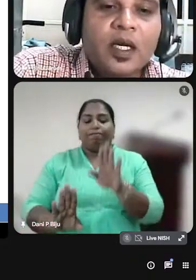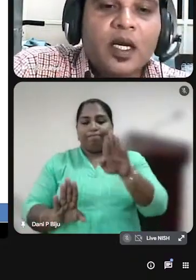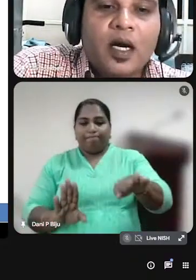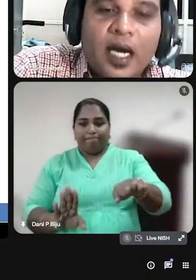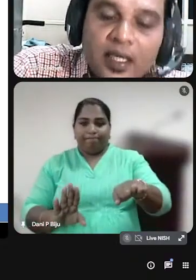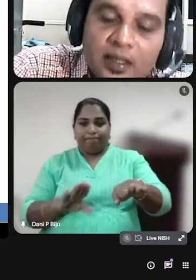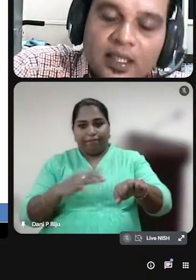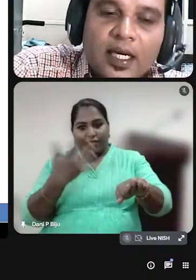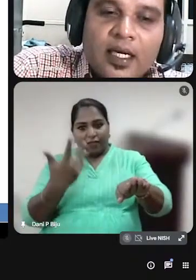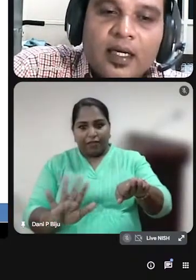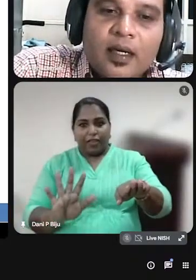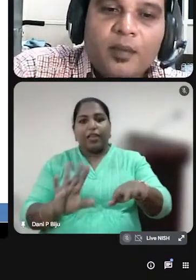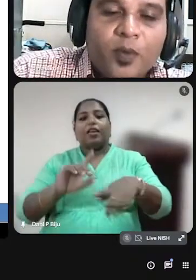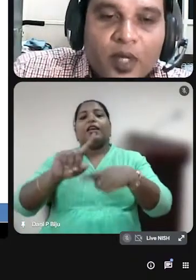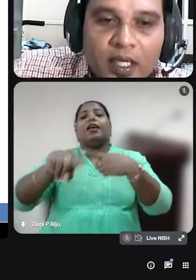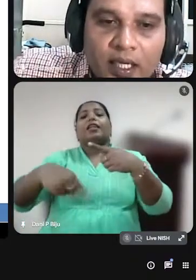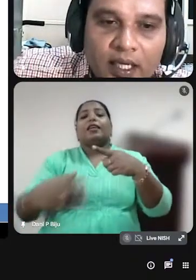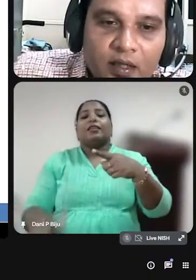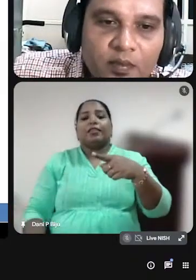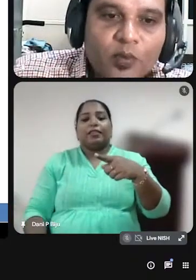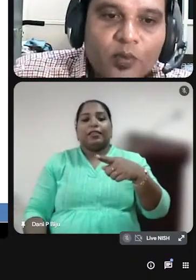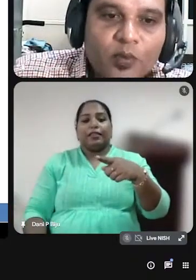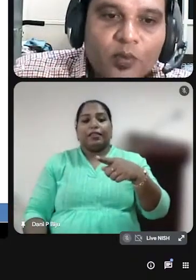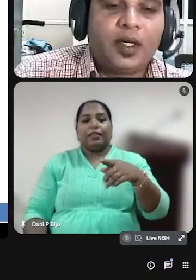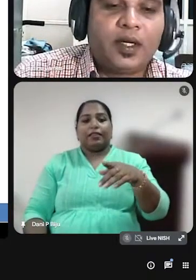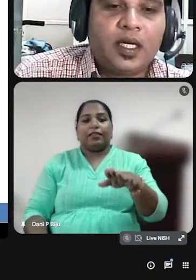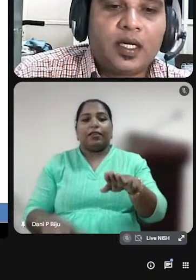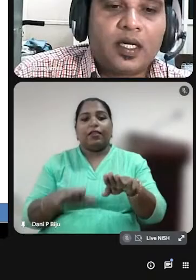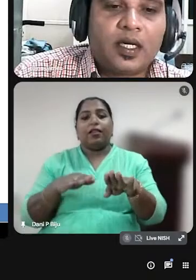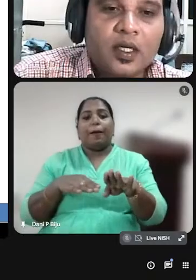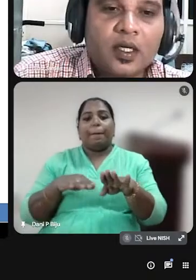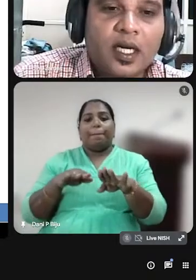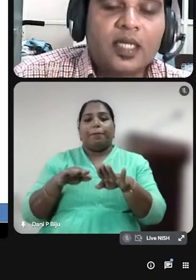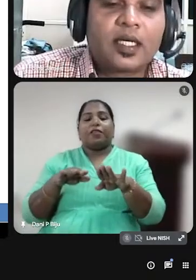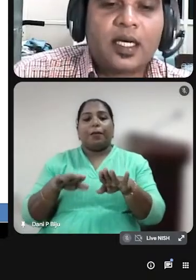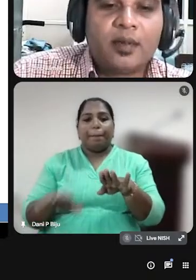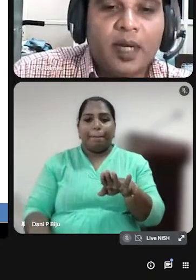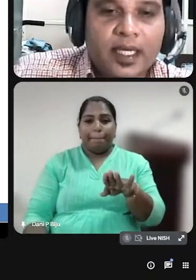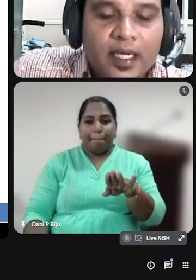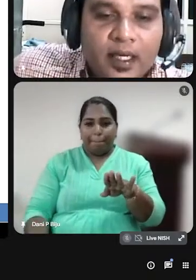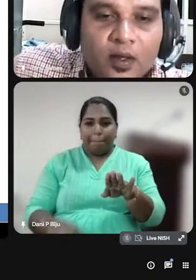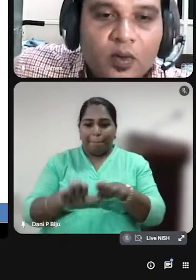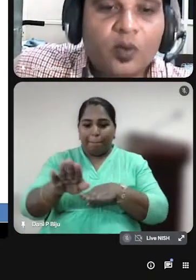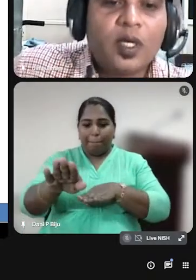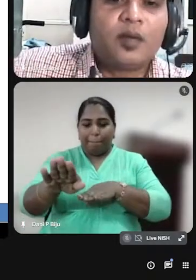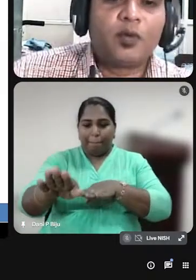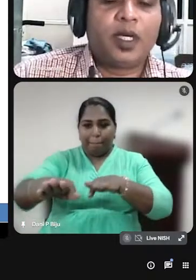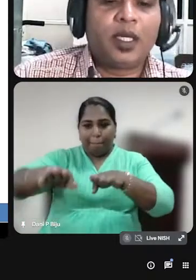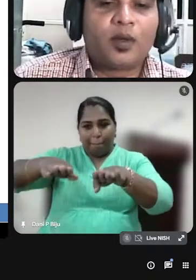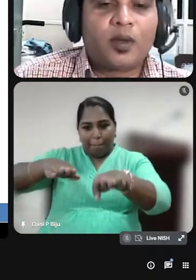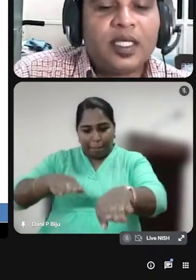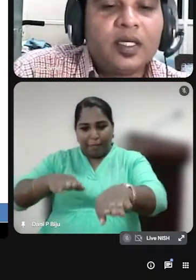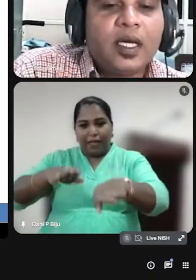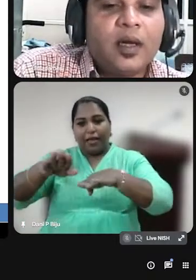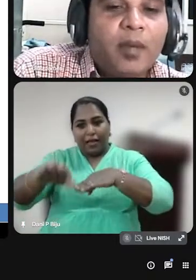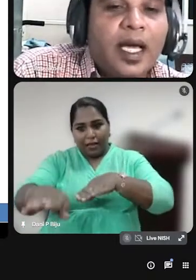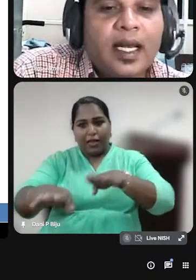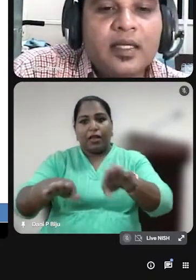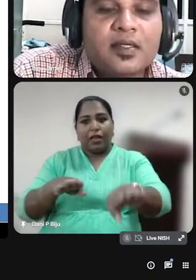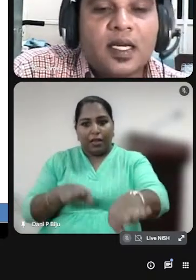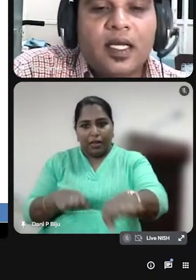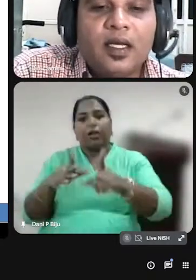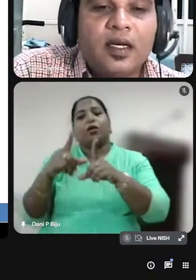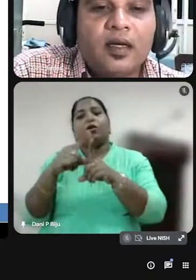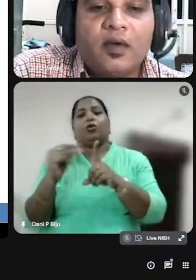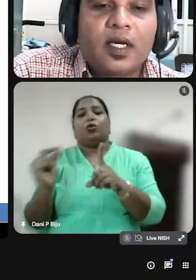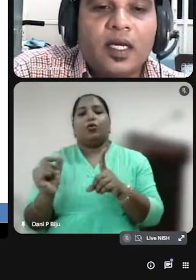ശേഷം അടുത്ത കാല് പുറകിലേക്കും മുമ്പിലേക്കും എടുക്കണം, അടുത്ത കാല് ബാക്കിലേക്ക് കൊണ്ടുപോവുക, മുമ്പിലേക്ക്. ഇത്